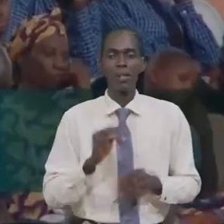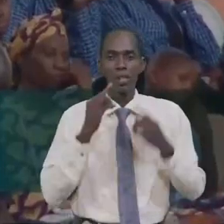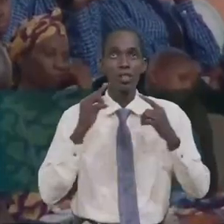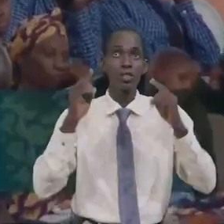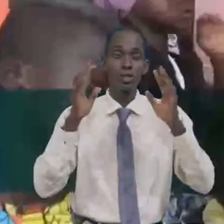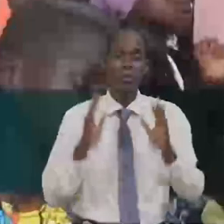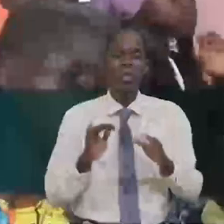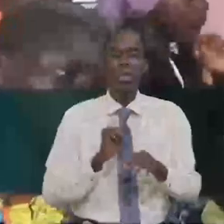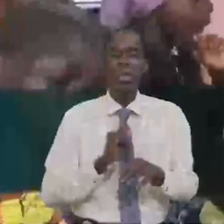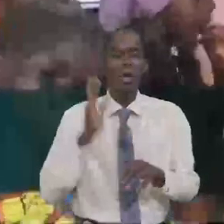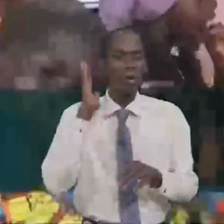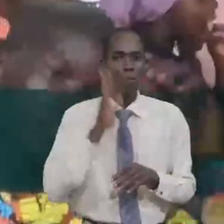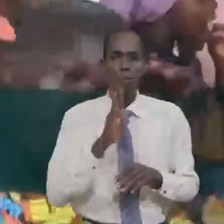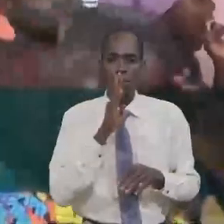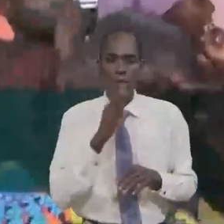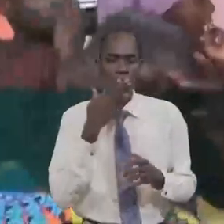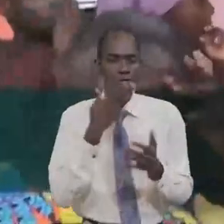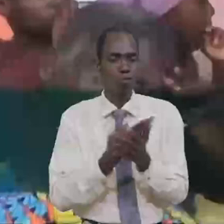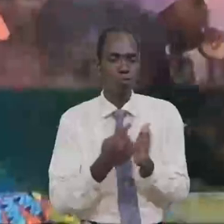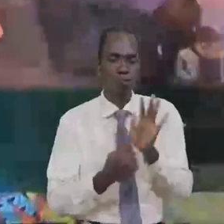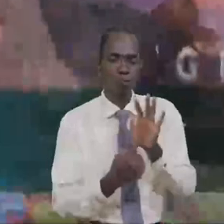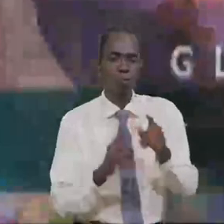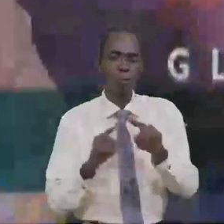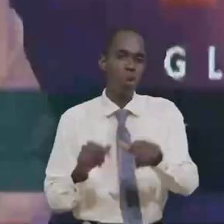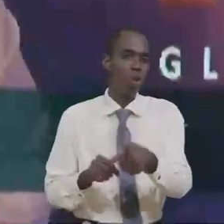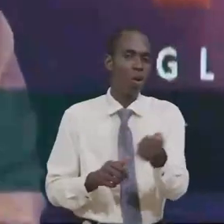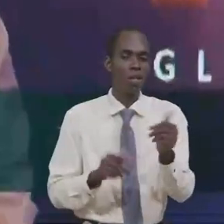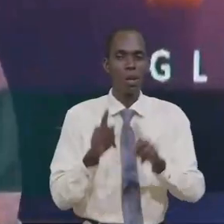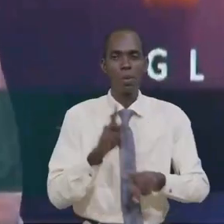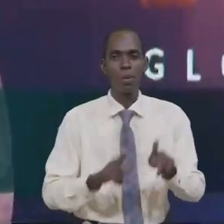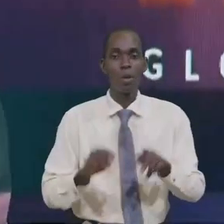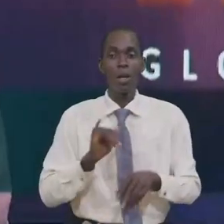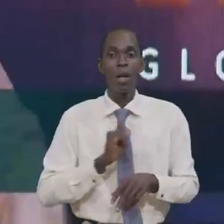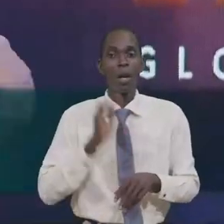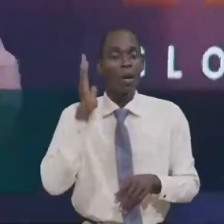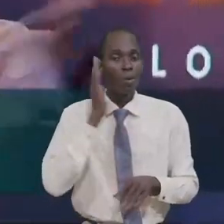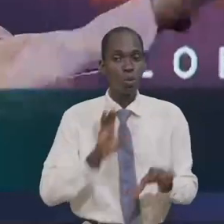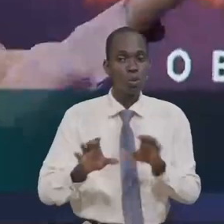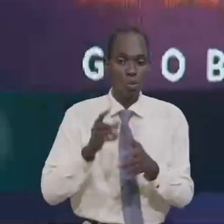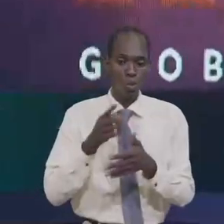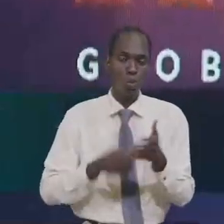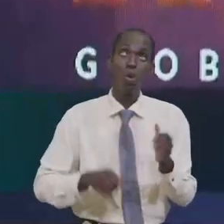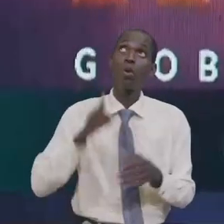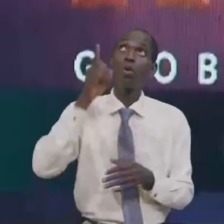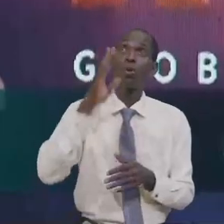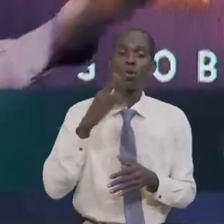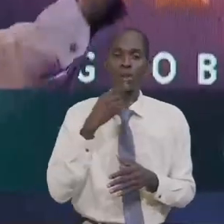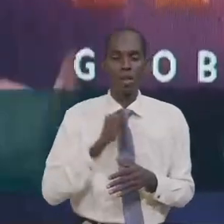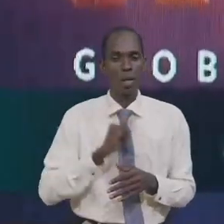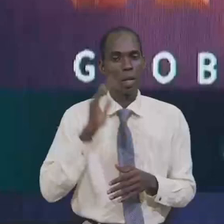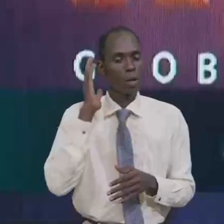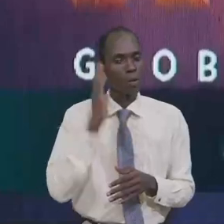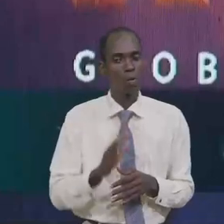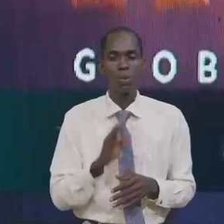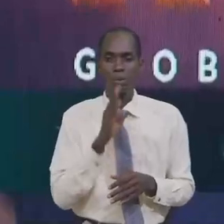personnes je ferai ce que Dieu dit que je peux faire je serai ce que Dieu dit que je